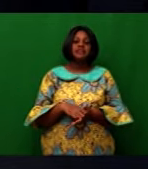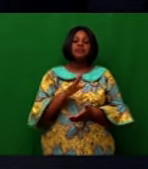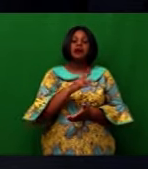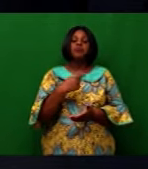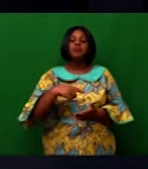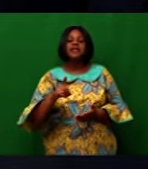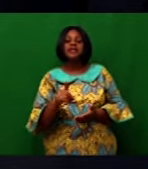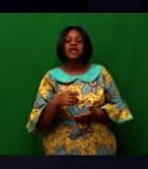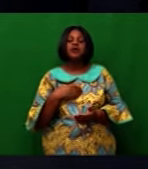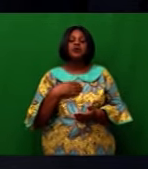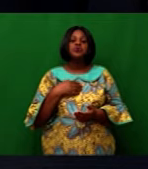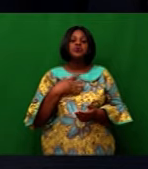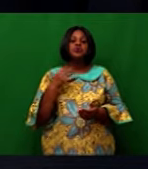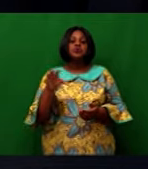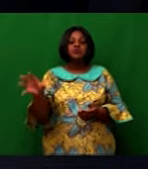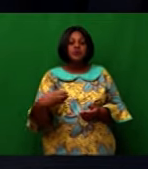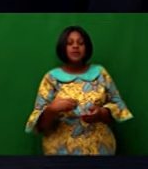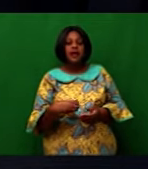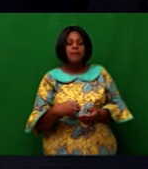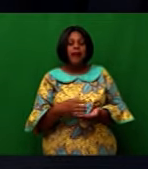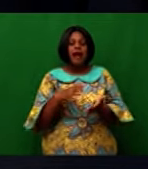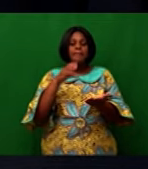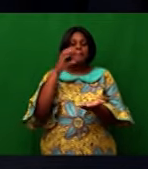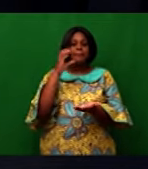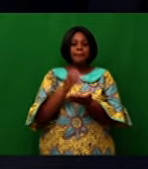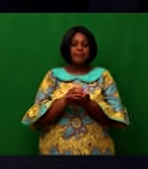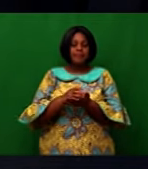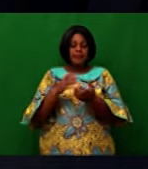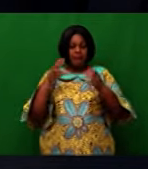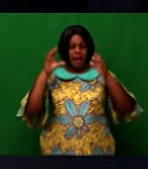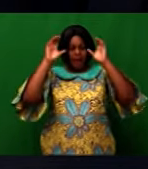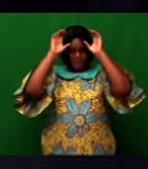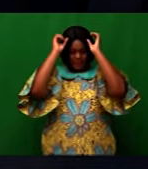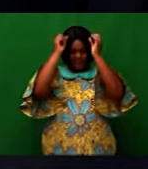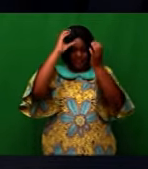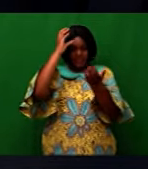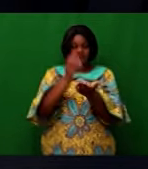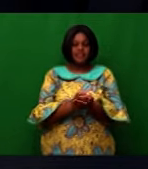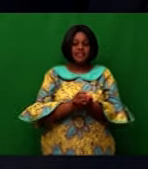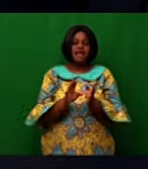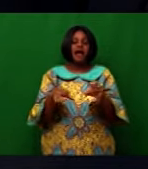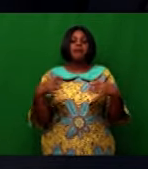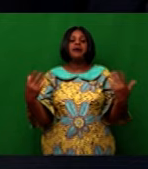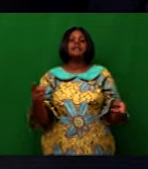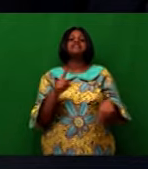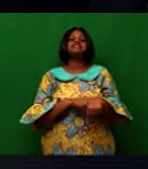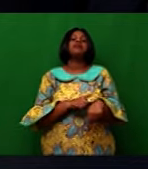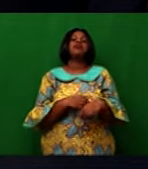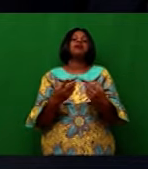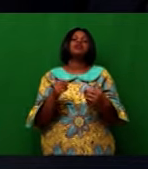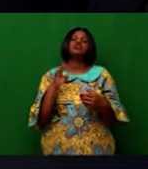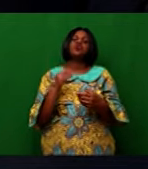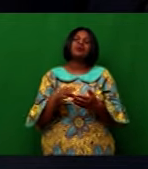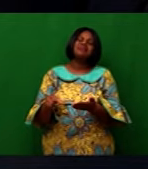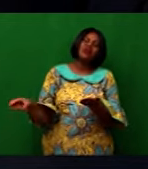vanotoresa vana vavo mabirth saka barika zvakakosha kuti ritongodzimwawo zvachose